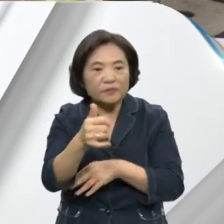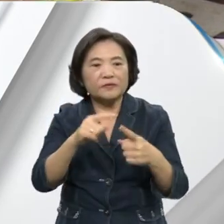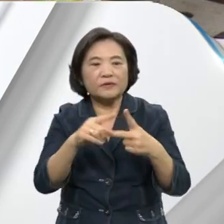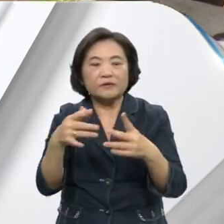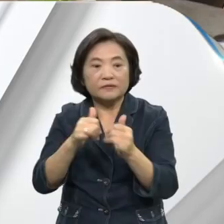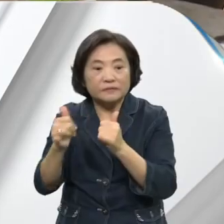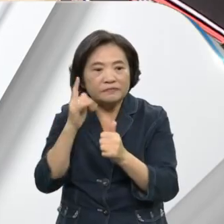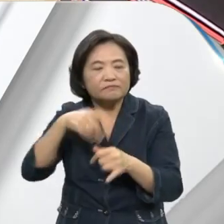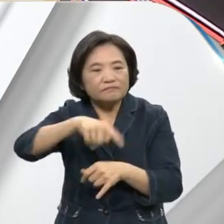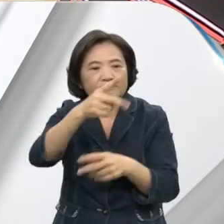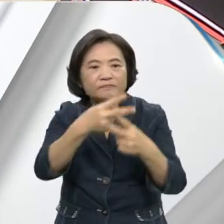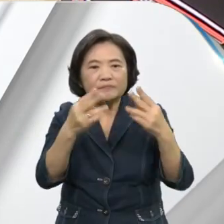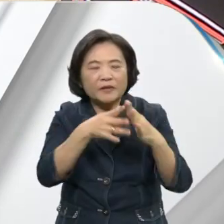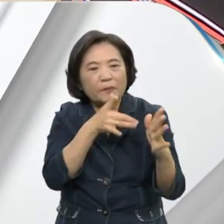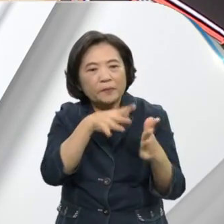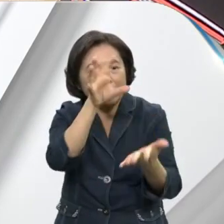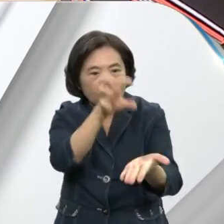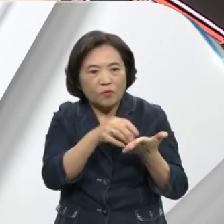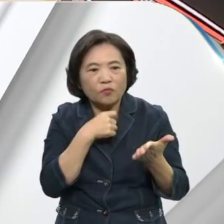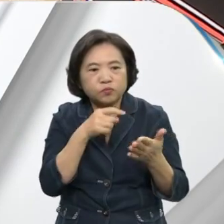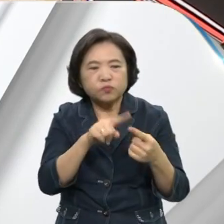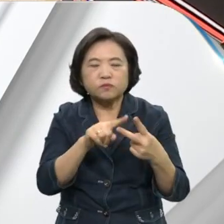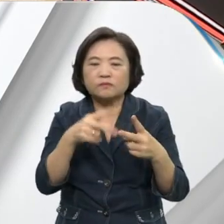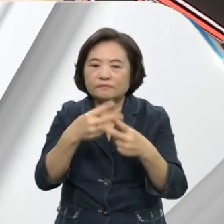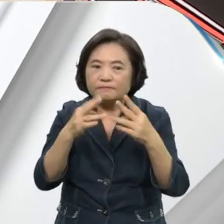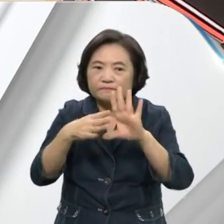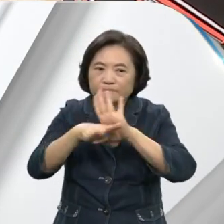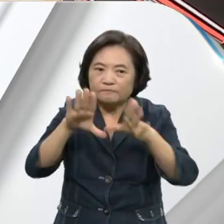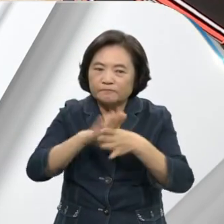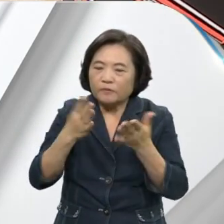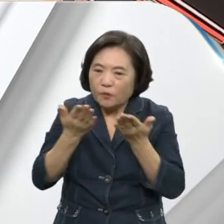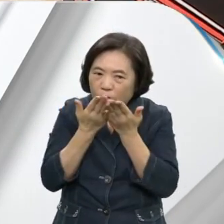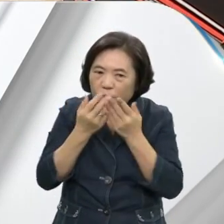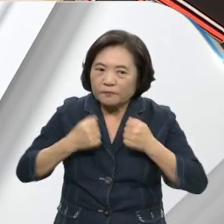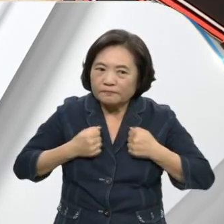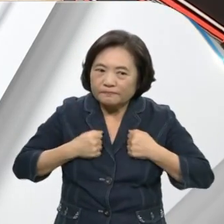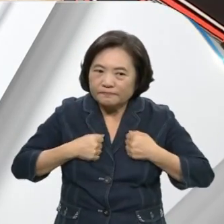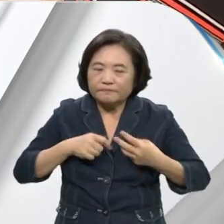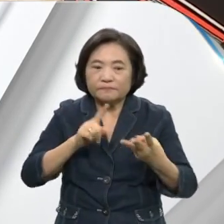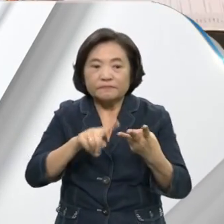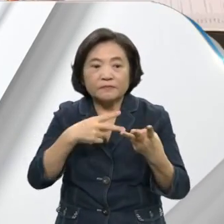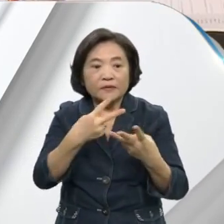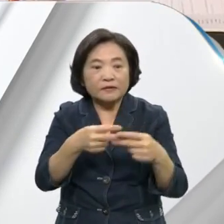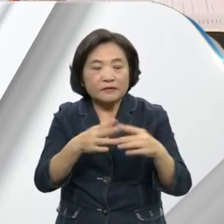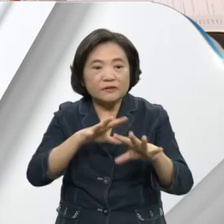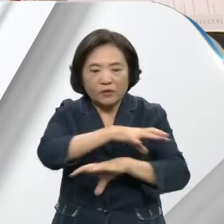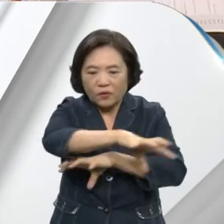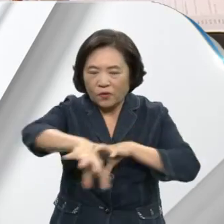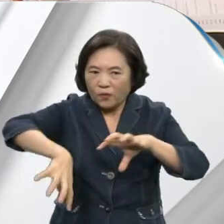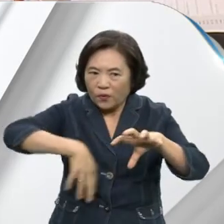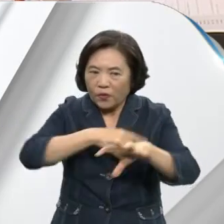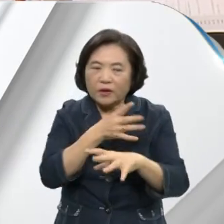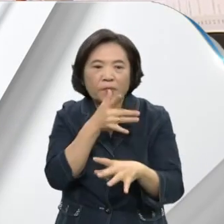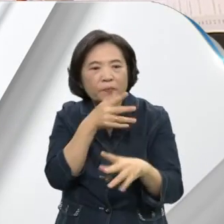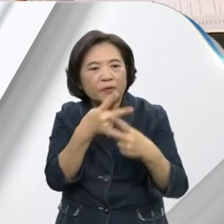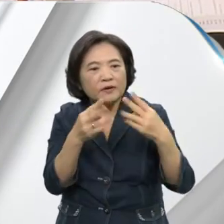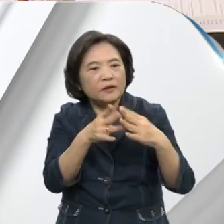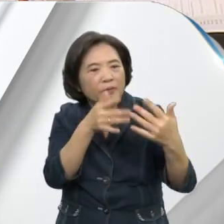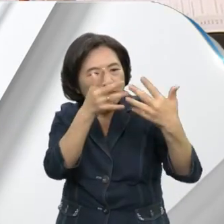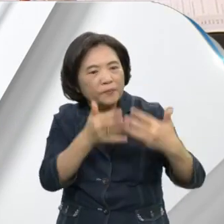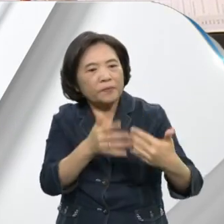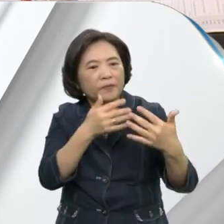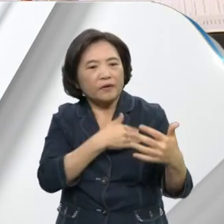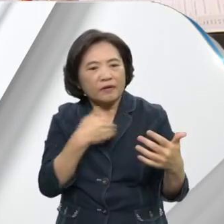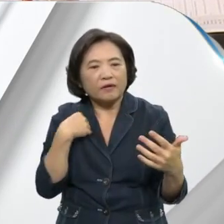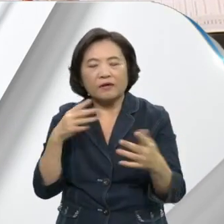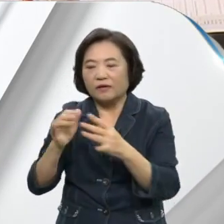参加抗议引进，快盼客家文化颜色扩强，同时咧抗议优先环境得到，而增加居民嘅认